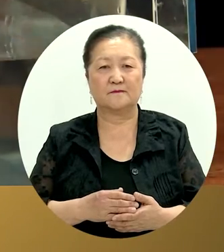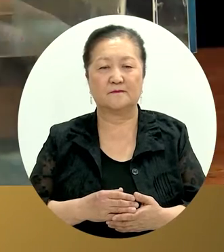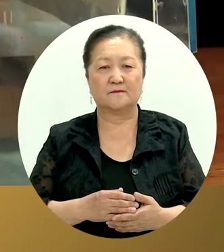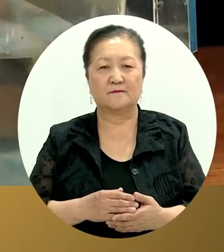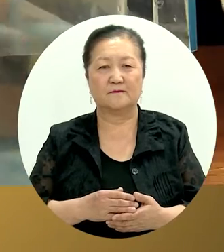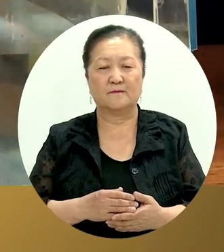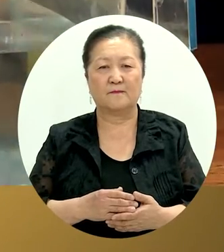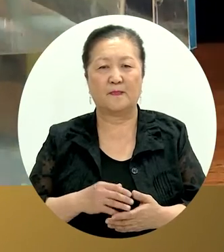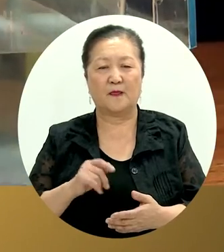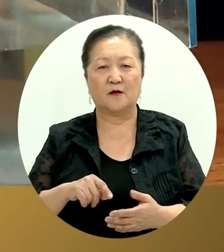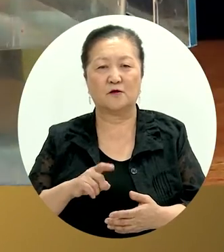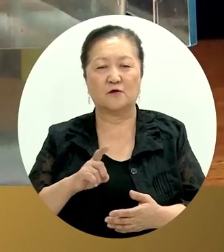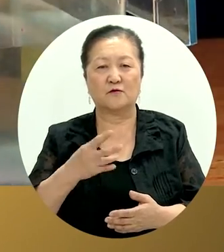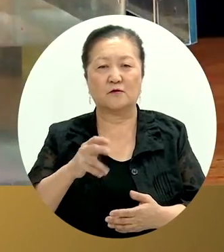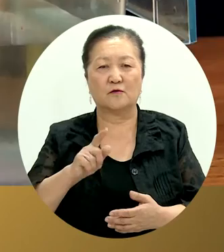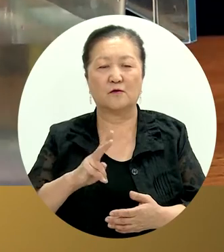За одоо хөдөлгөөнгөө